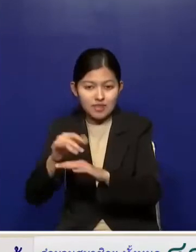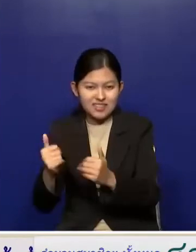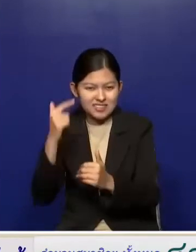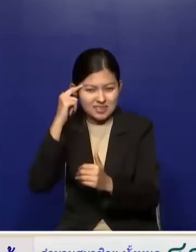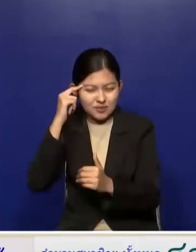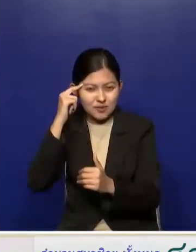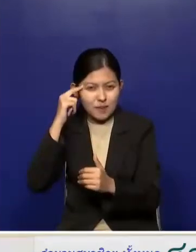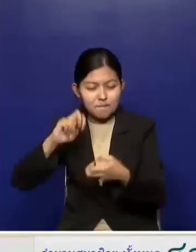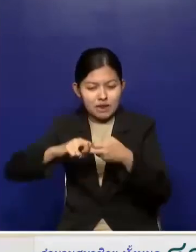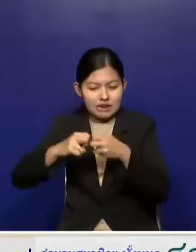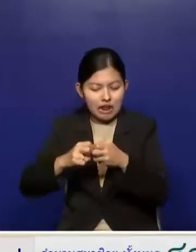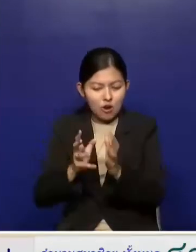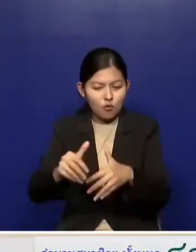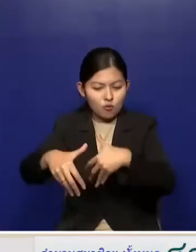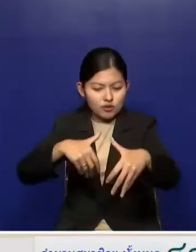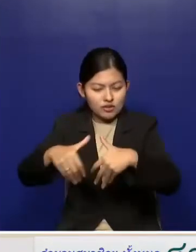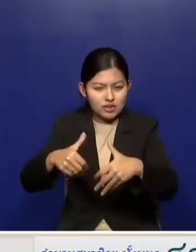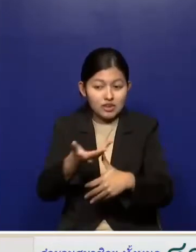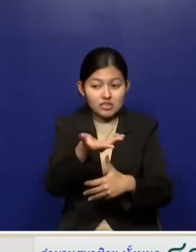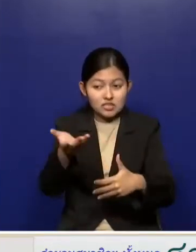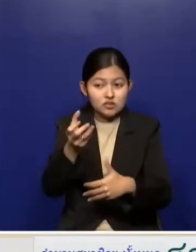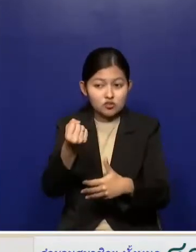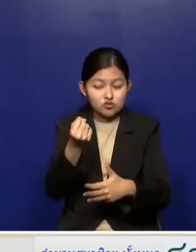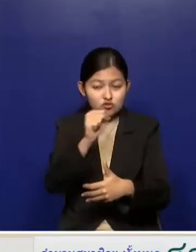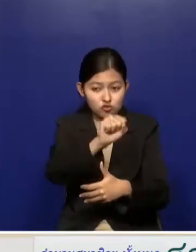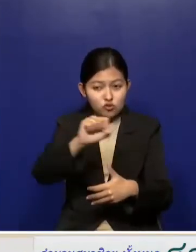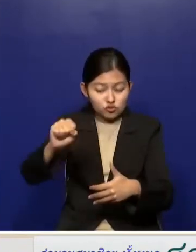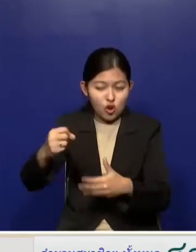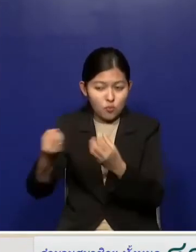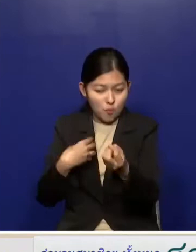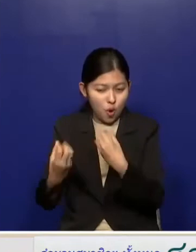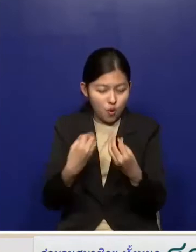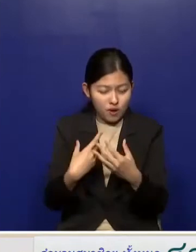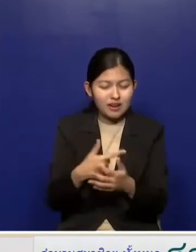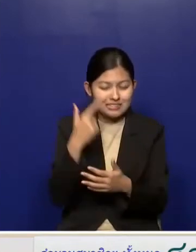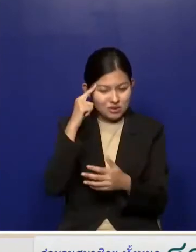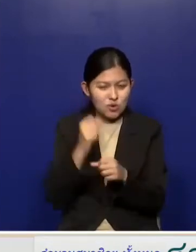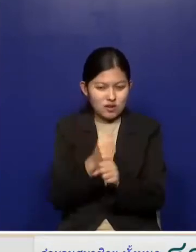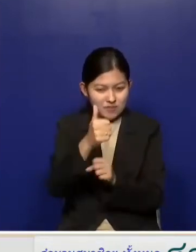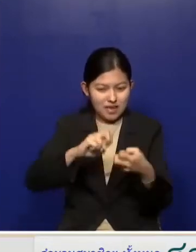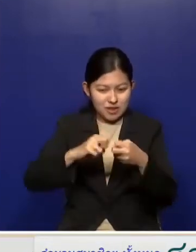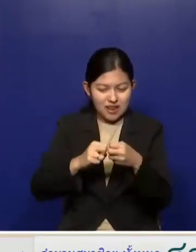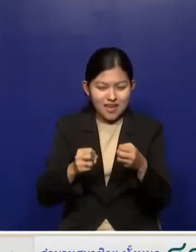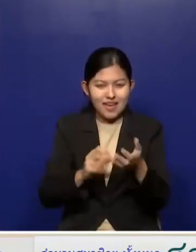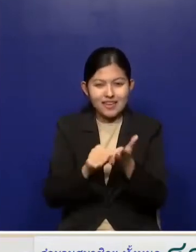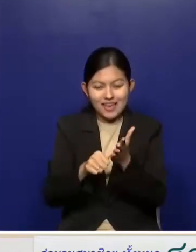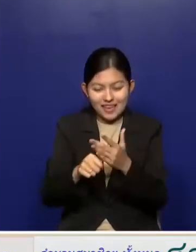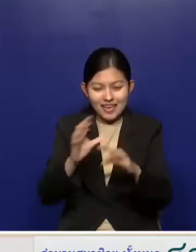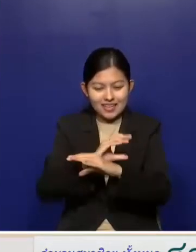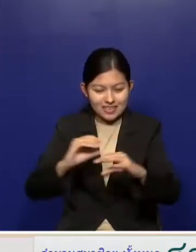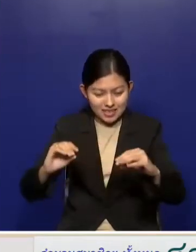ให้ปัหาของพน้ระชาชอยท่ ๆหล paneให้ควเป็หวงต้องยอม